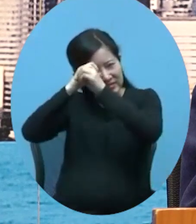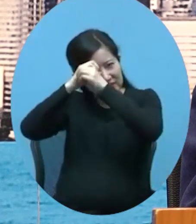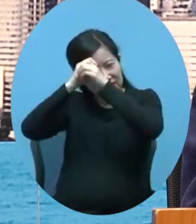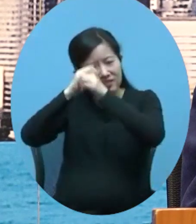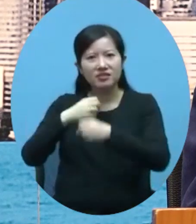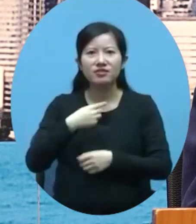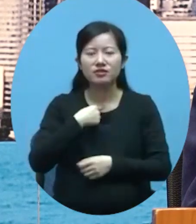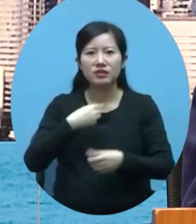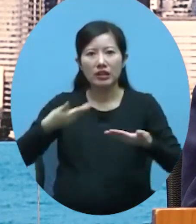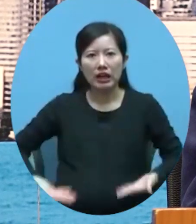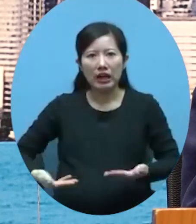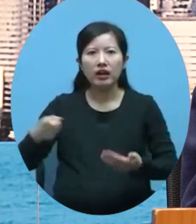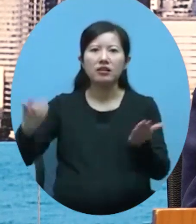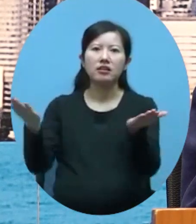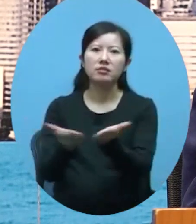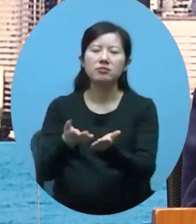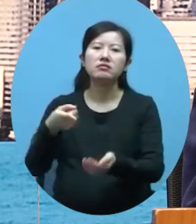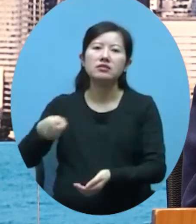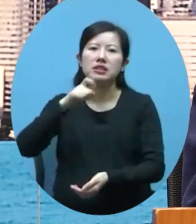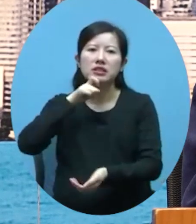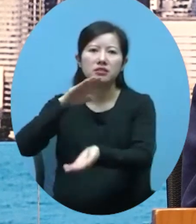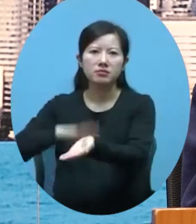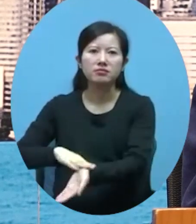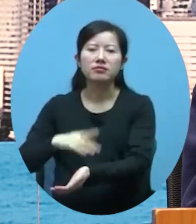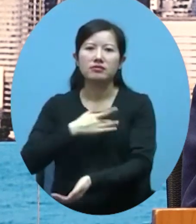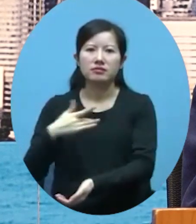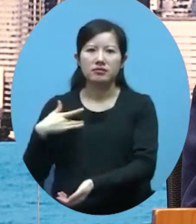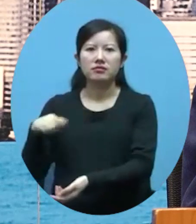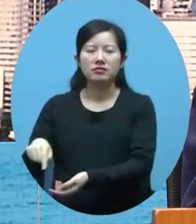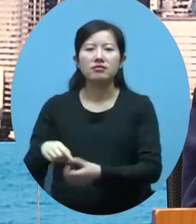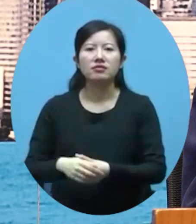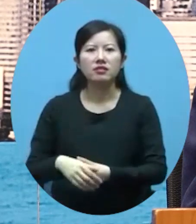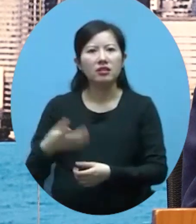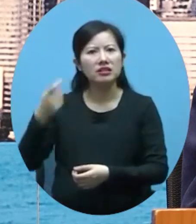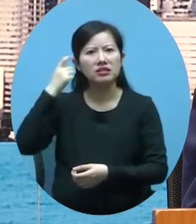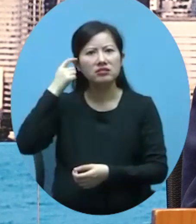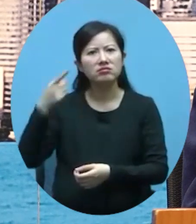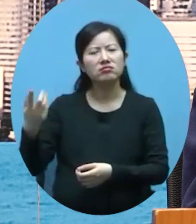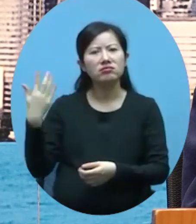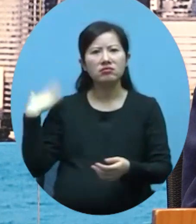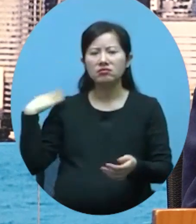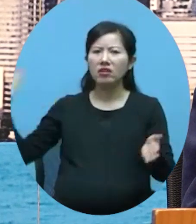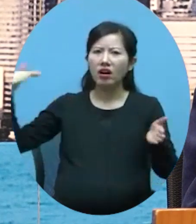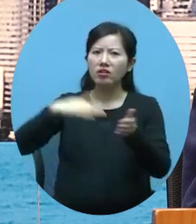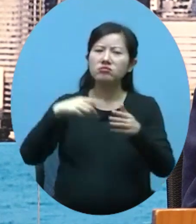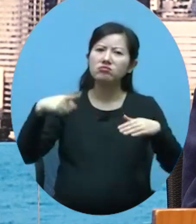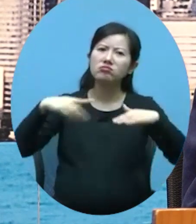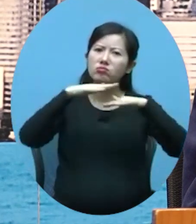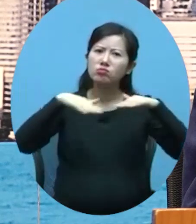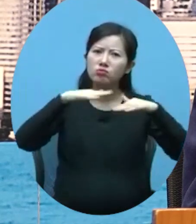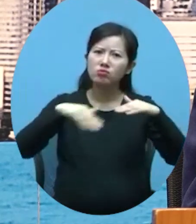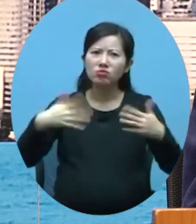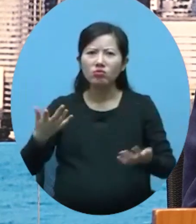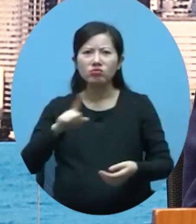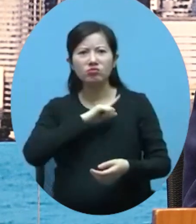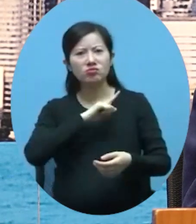那结果今天是确诊是一个个案的那我知道她一直都是稳定和可能都不是觉得自己很